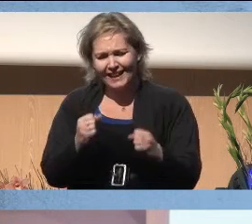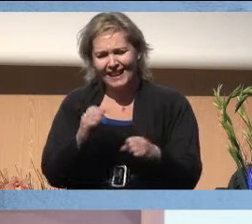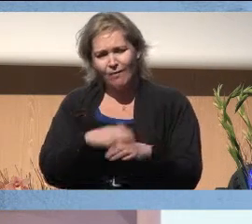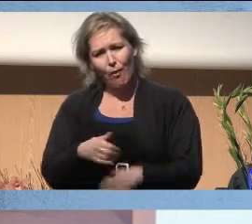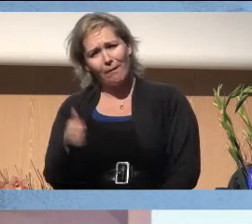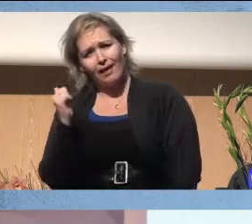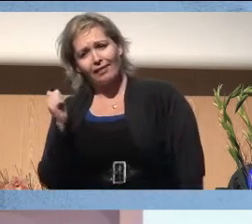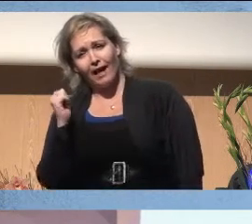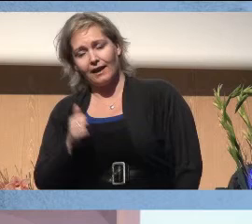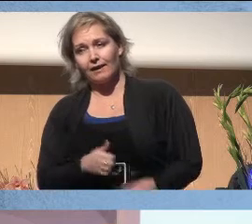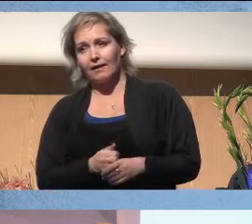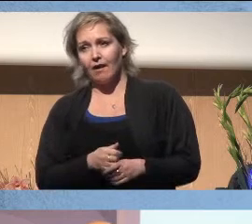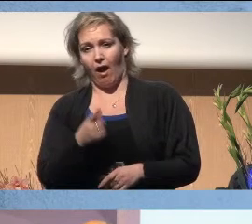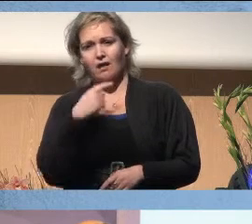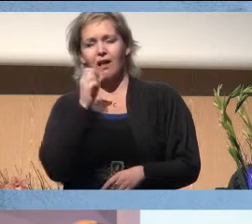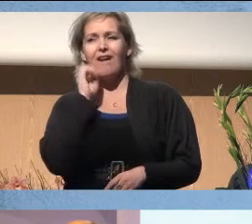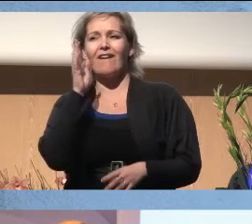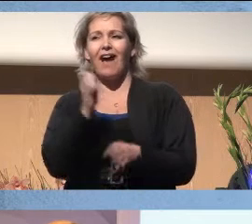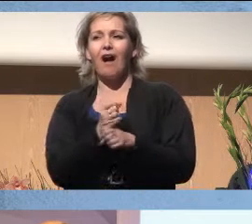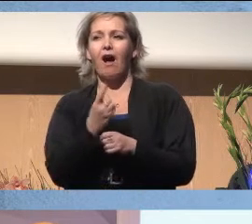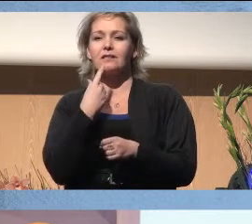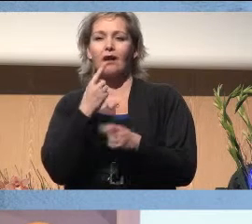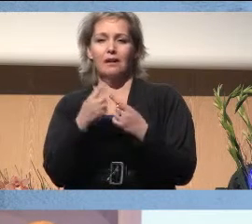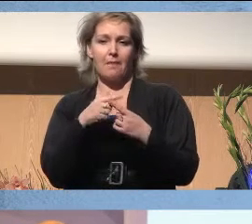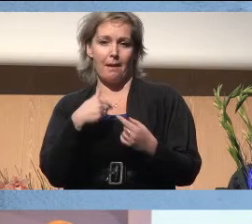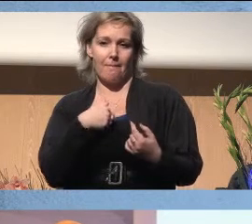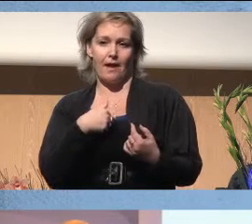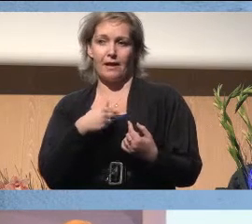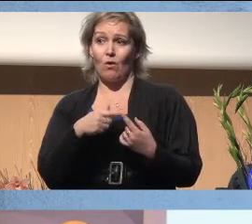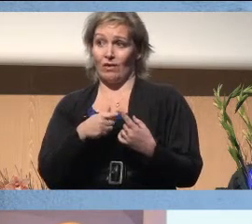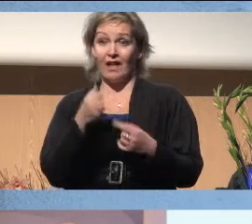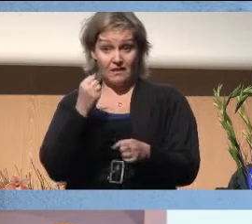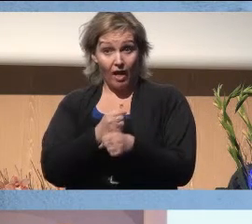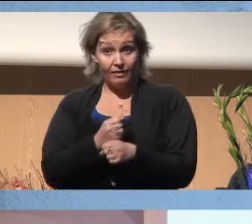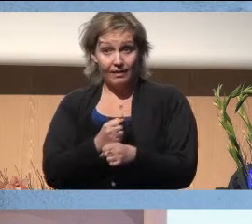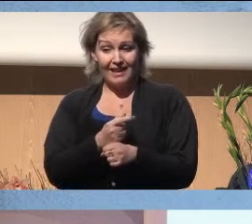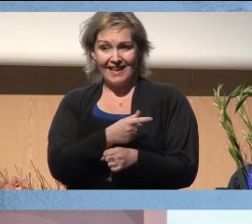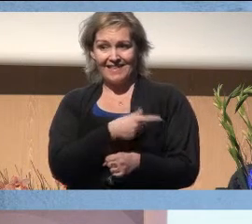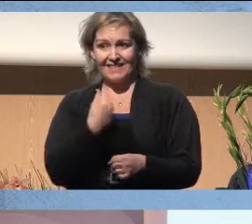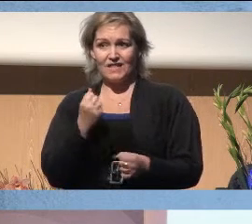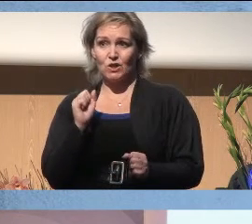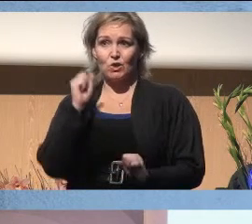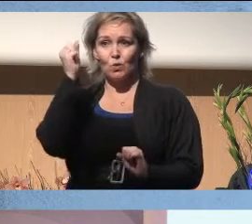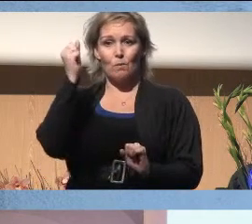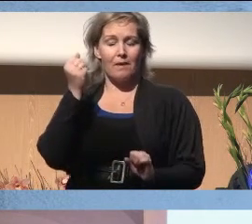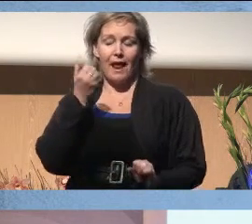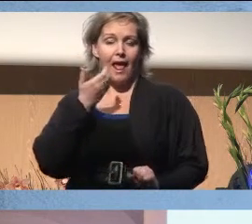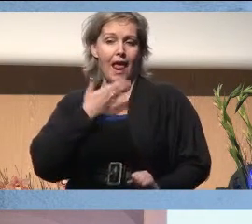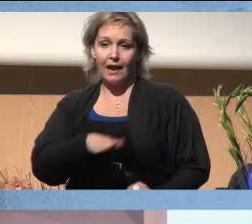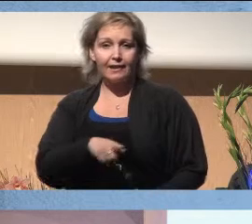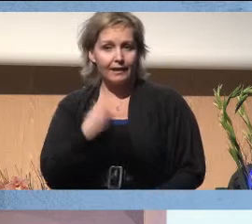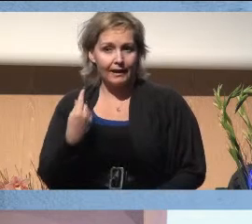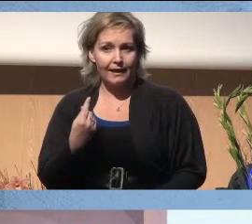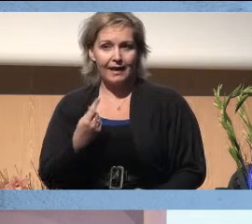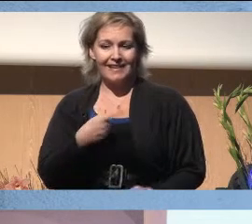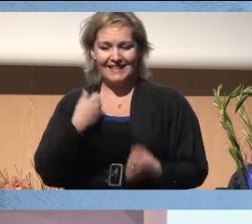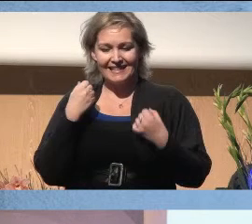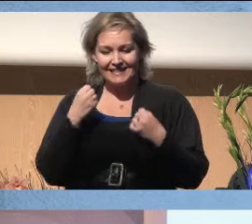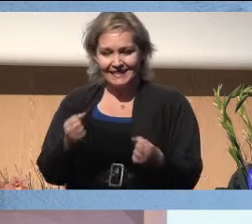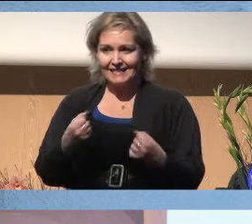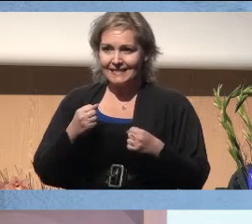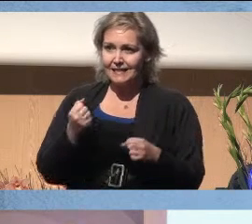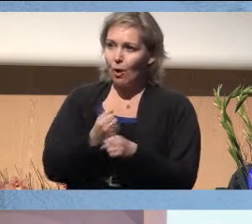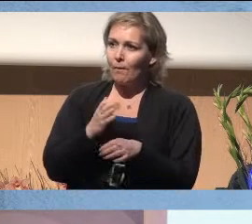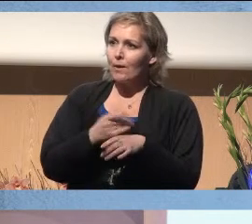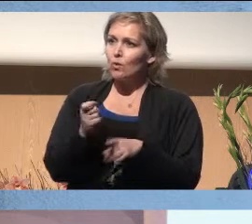dette her. Det sa han hver gang han snakket med meg. Og det jo en sannhet, vi jo superheldige. Vi driver på med